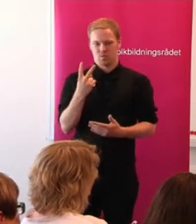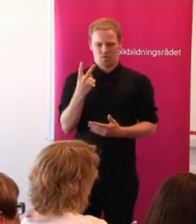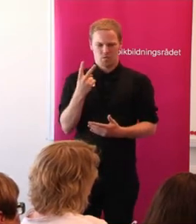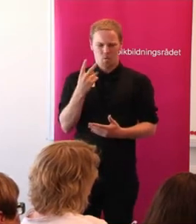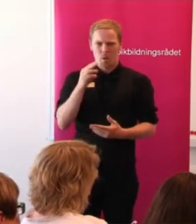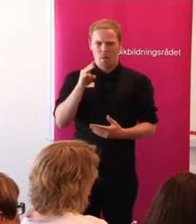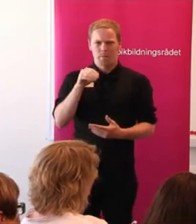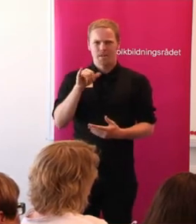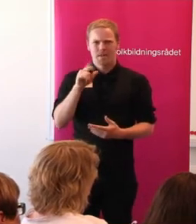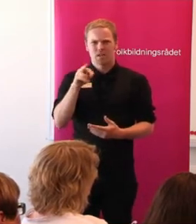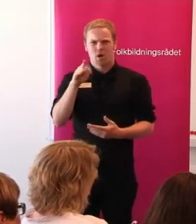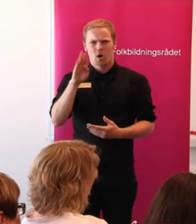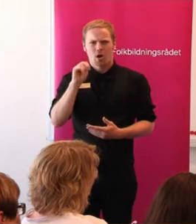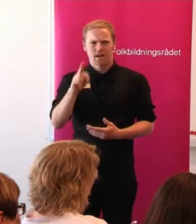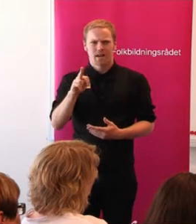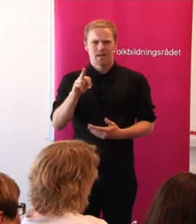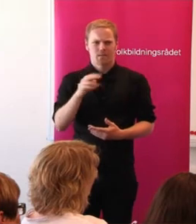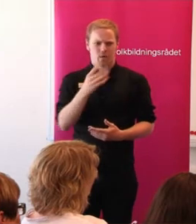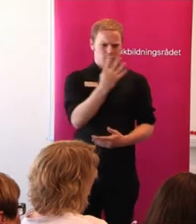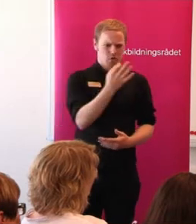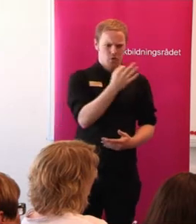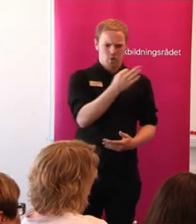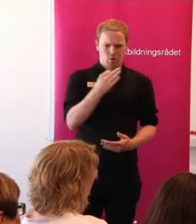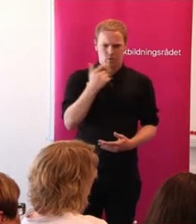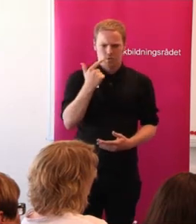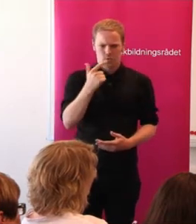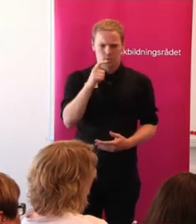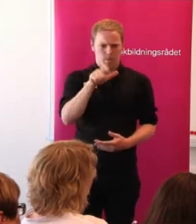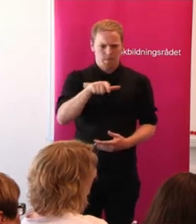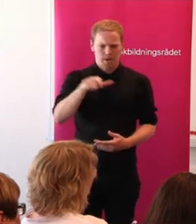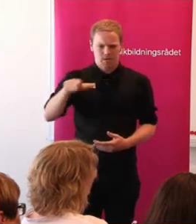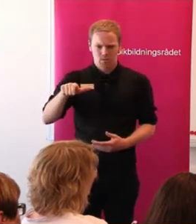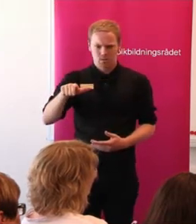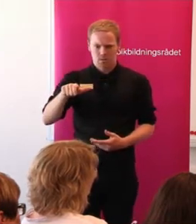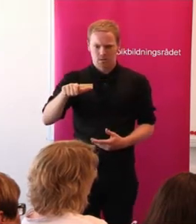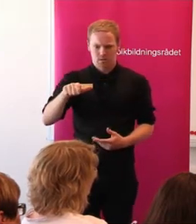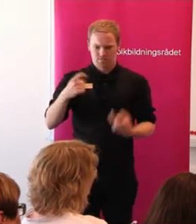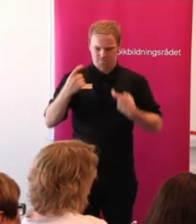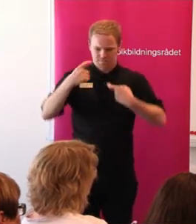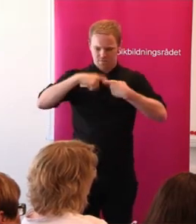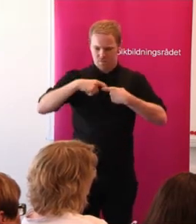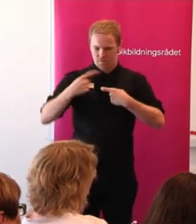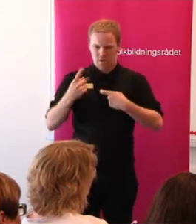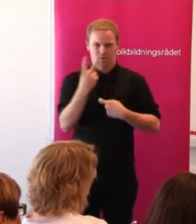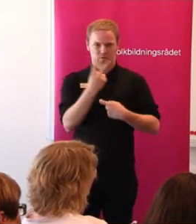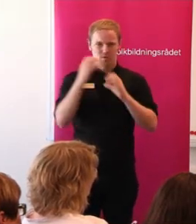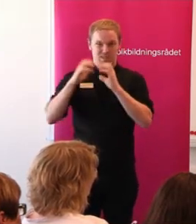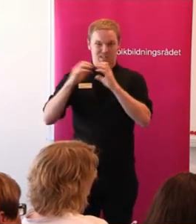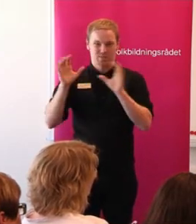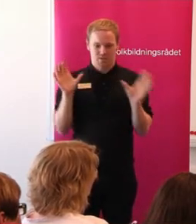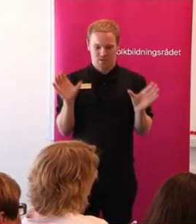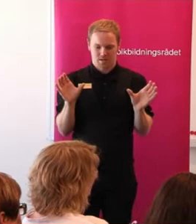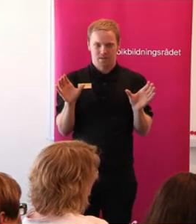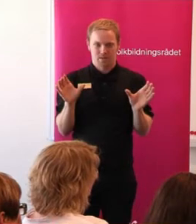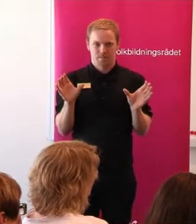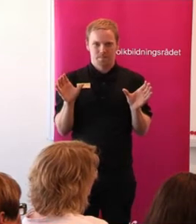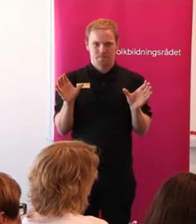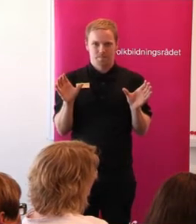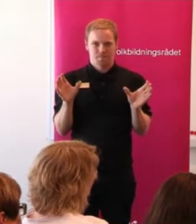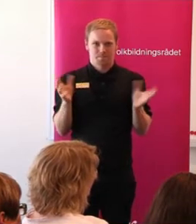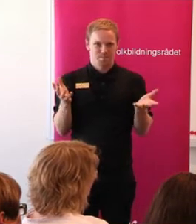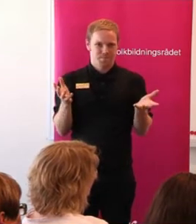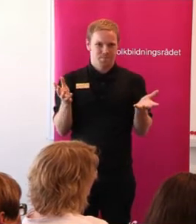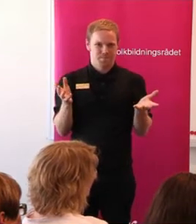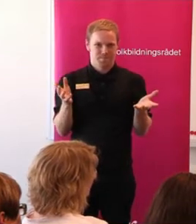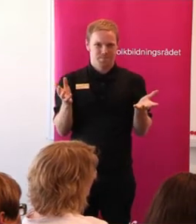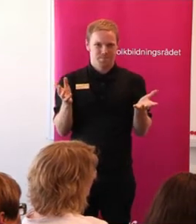400 000 personer. Lyssna på den korrelationen. Mm. Det vore ju självaste nu ska man får svara i webb-tv, det är en annan, det är en